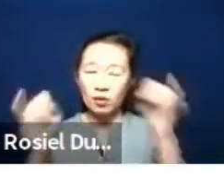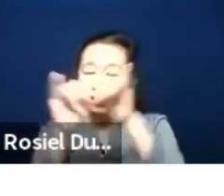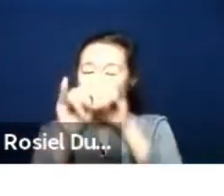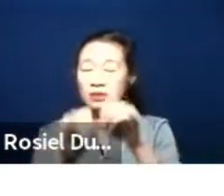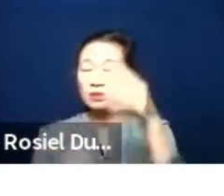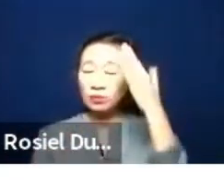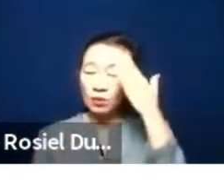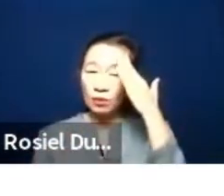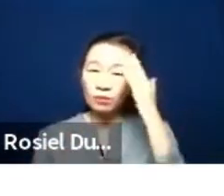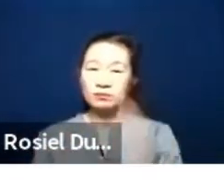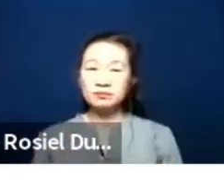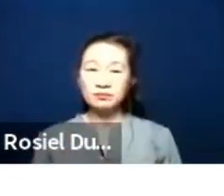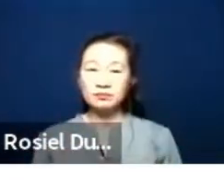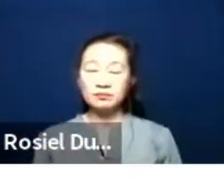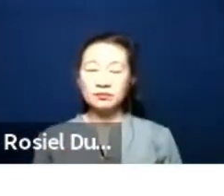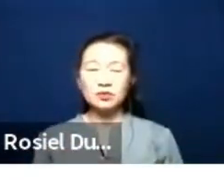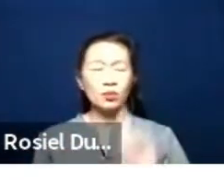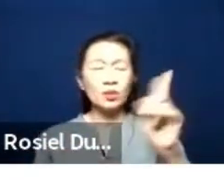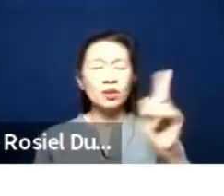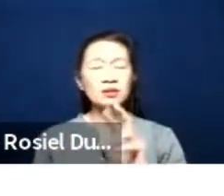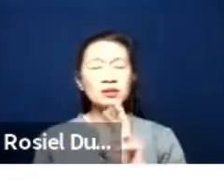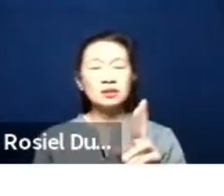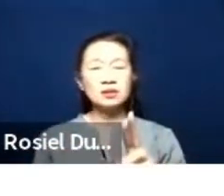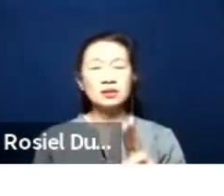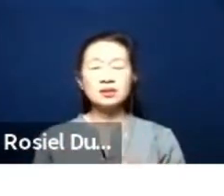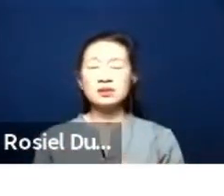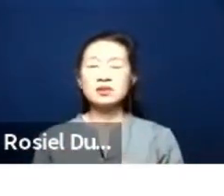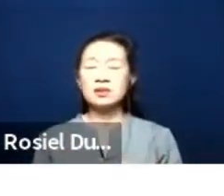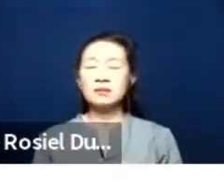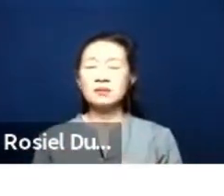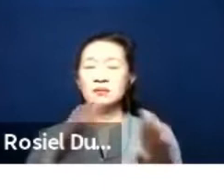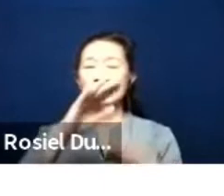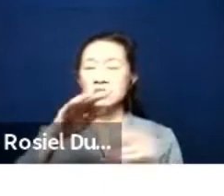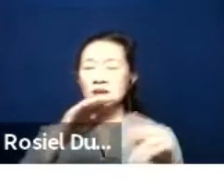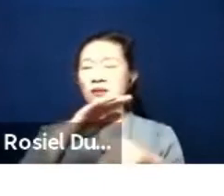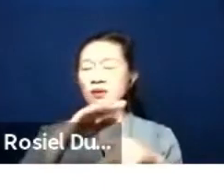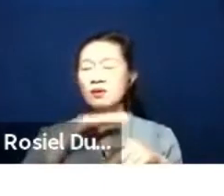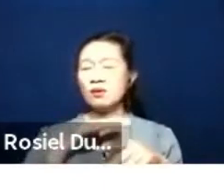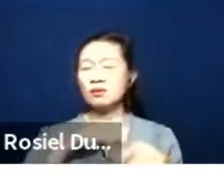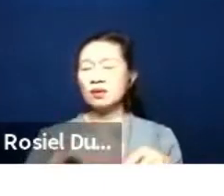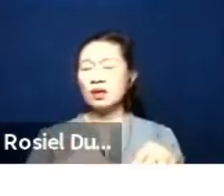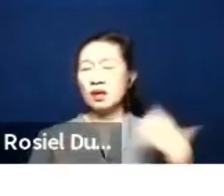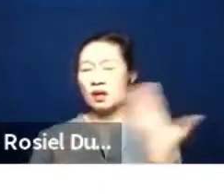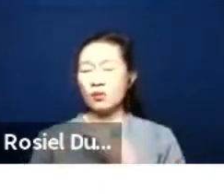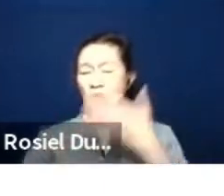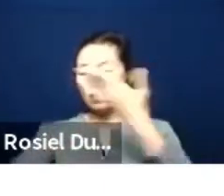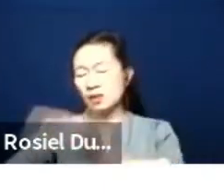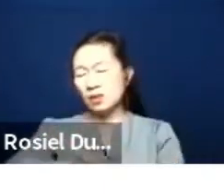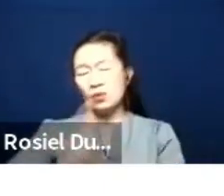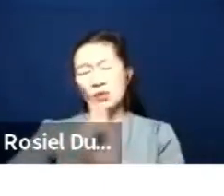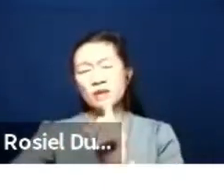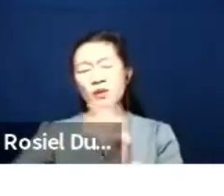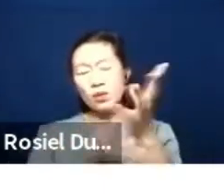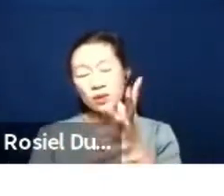malaman, ano ba yung profile ng anak natin? Ano ba yung gusto nating ihanda, or ano